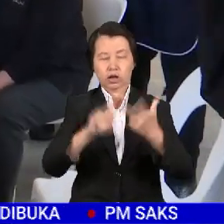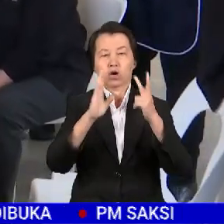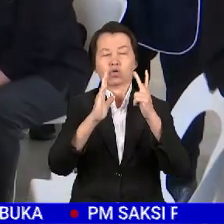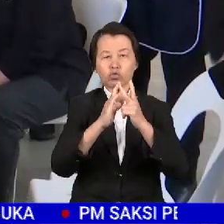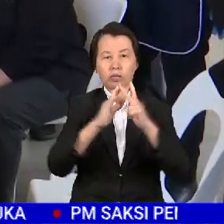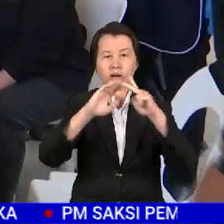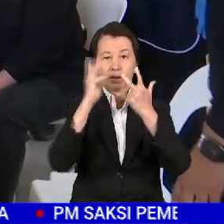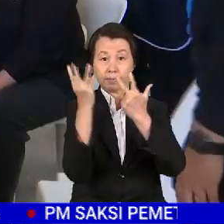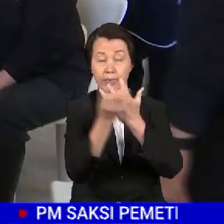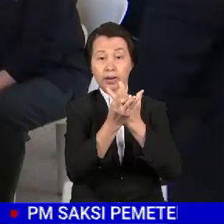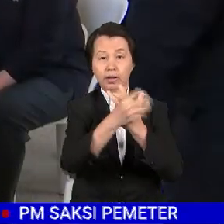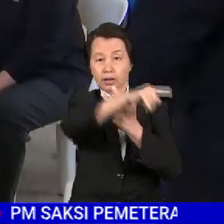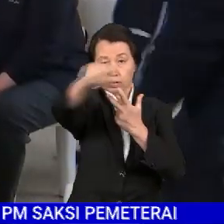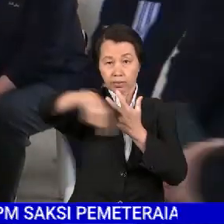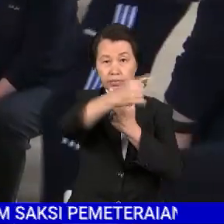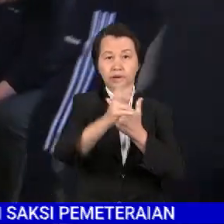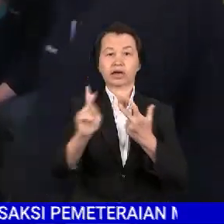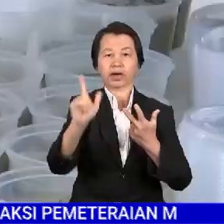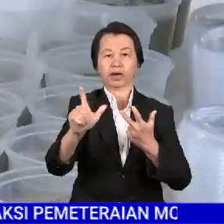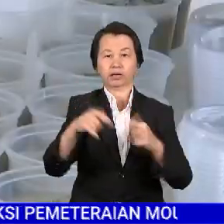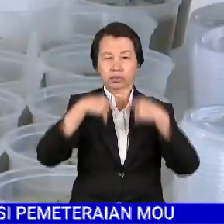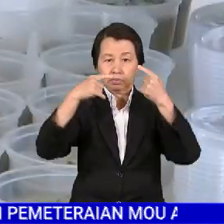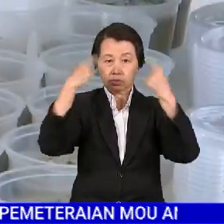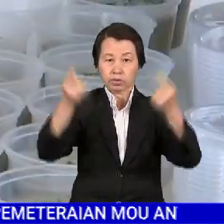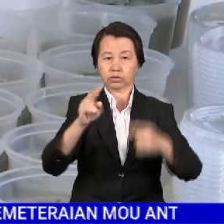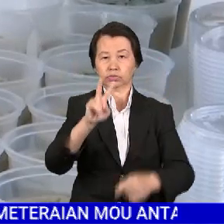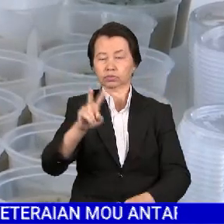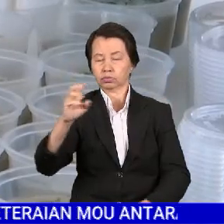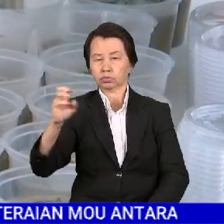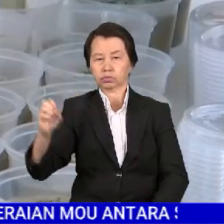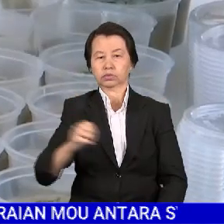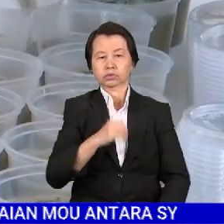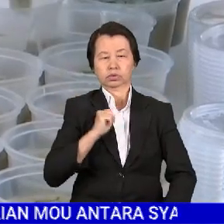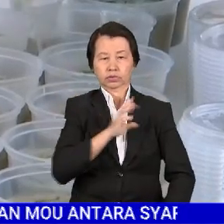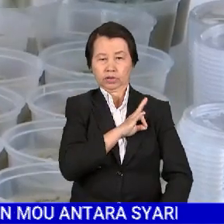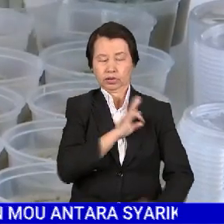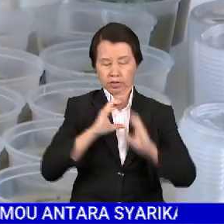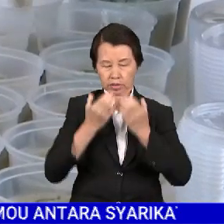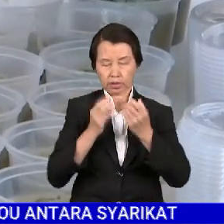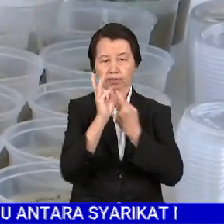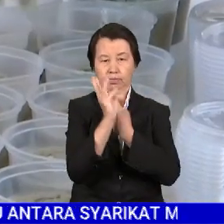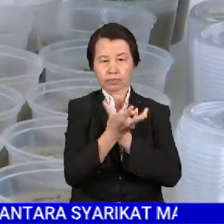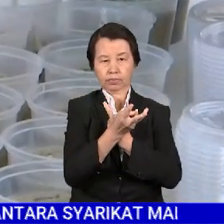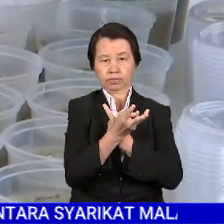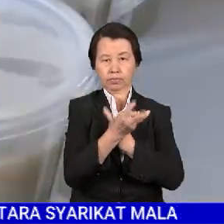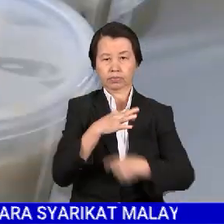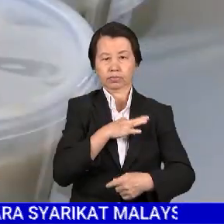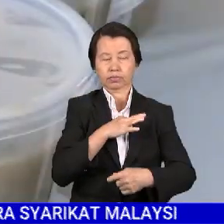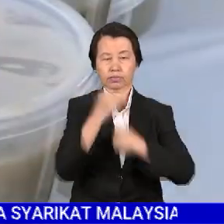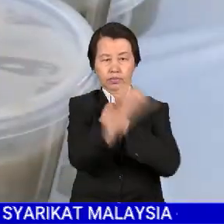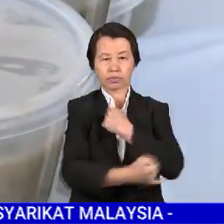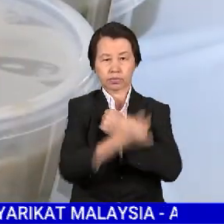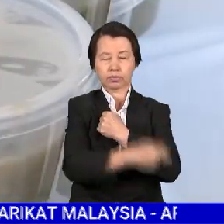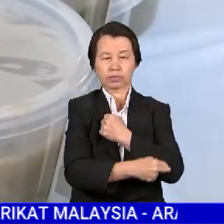sekitar ibu negara. Program turut dijayakan 200 kaki tangan serta ahli kelab kebajikan dan sukan Istana Negara